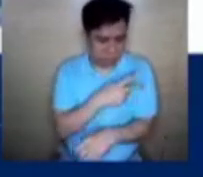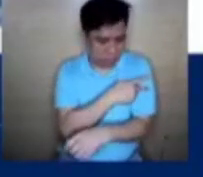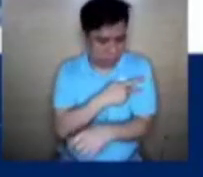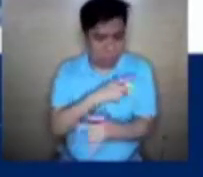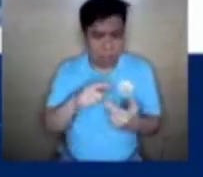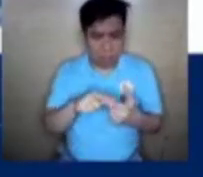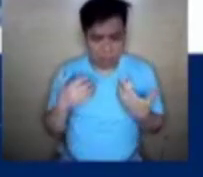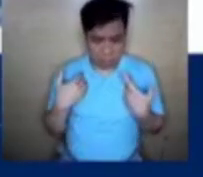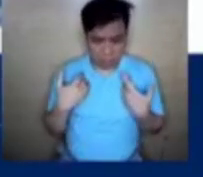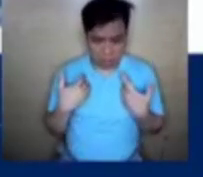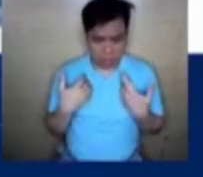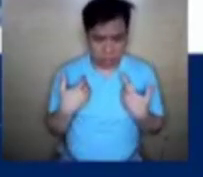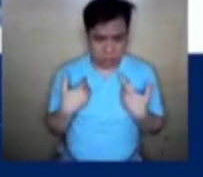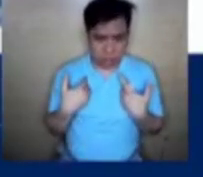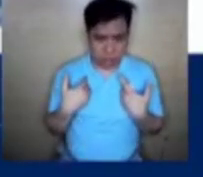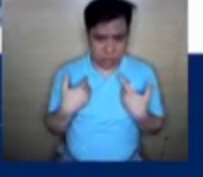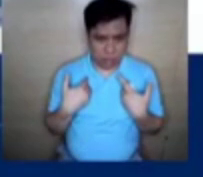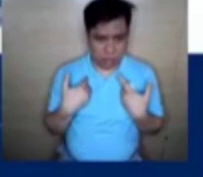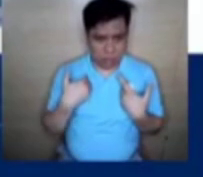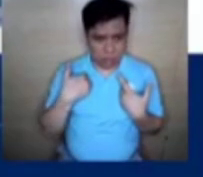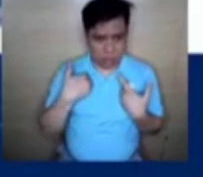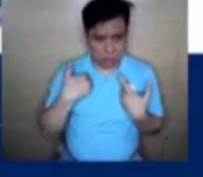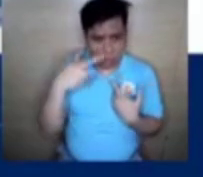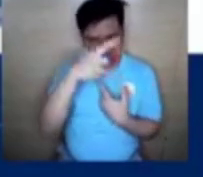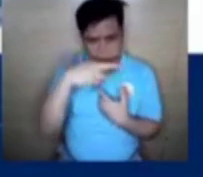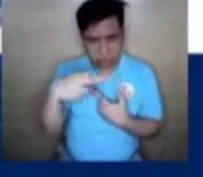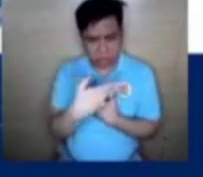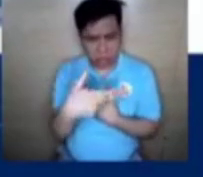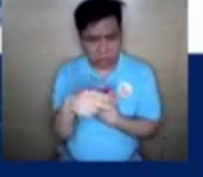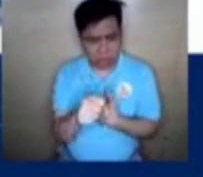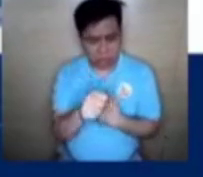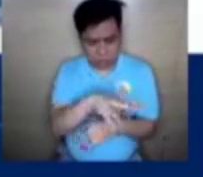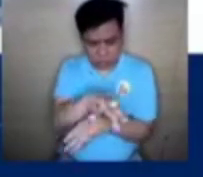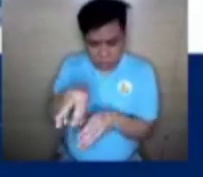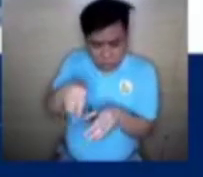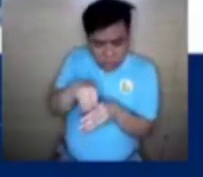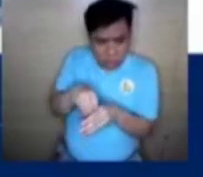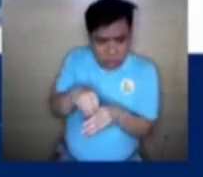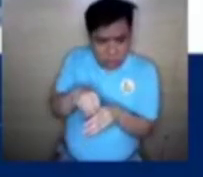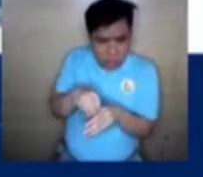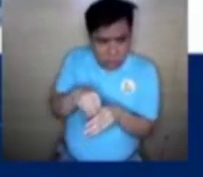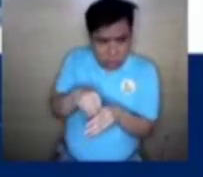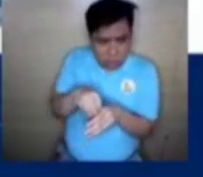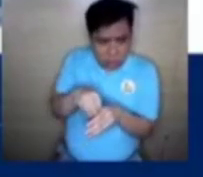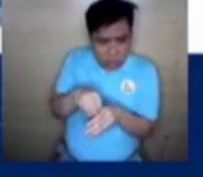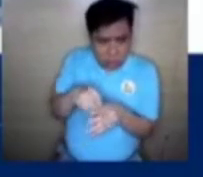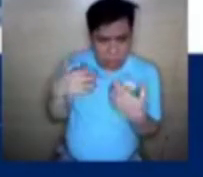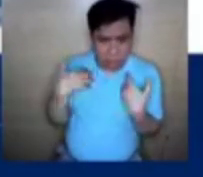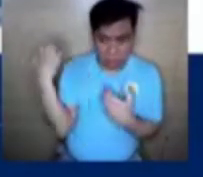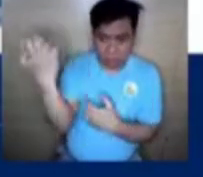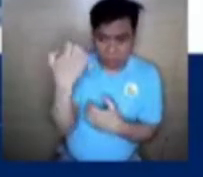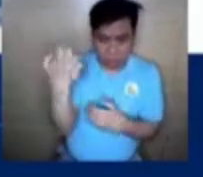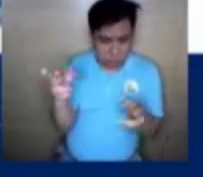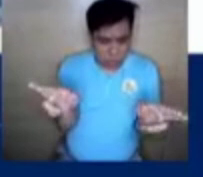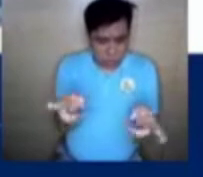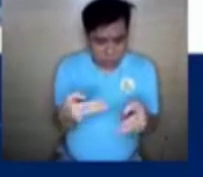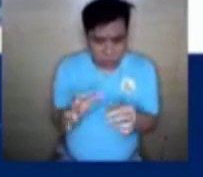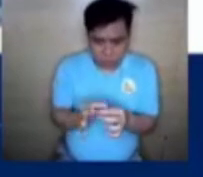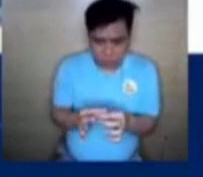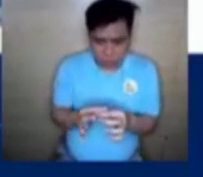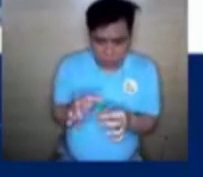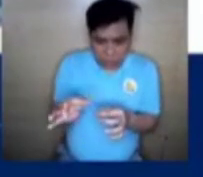Nagkaroon po tayo sa Rizal High School din, isang bahagi ng RHS ng triaging and emergency room na